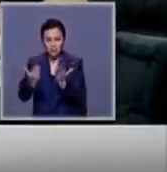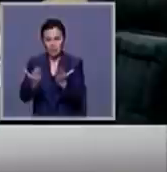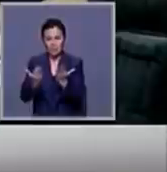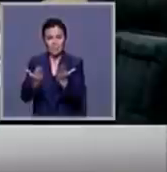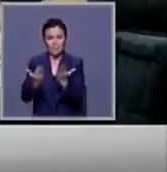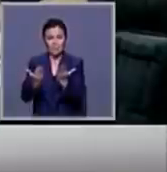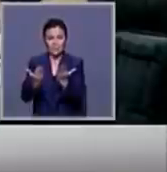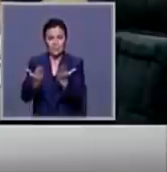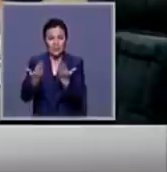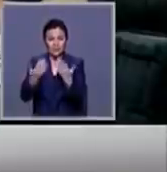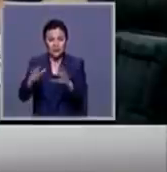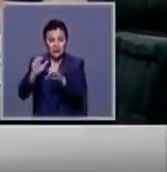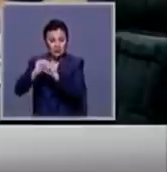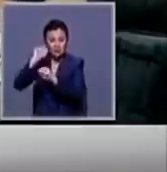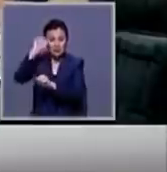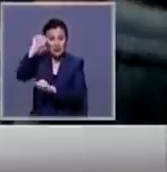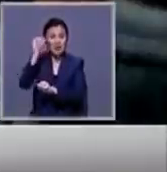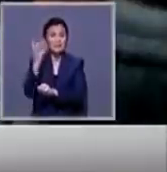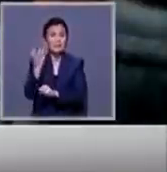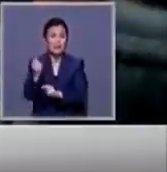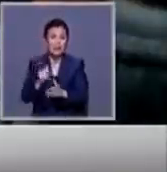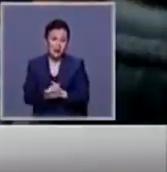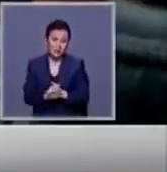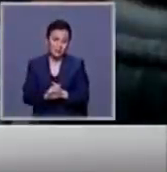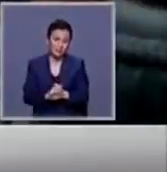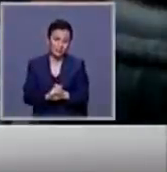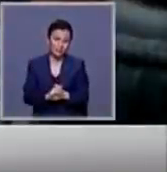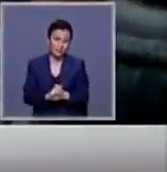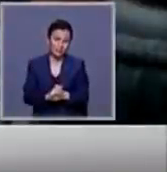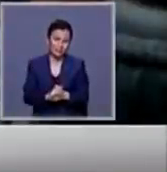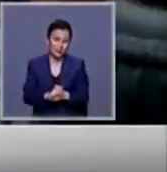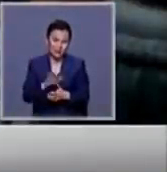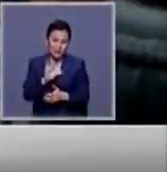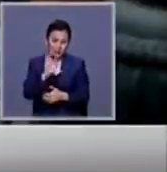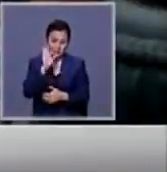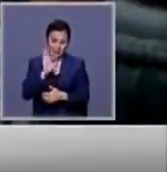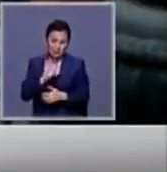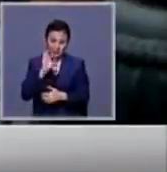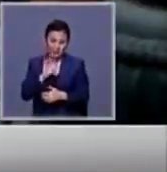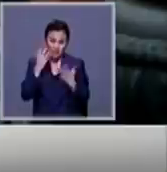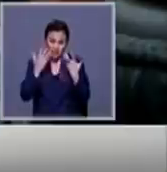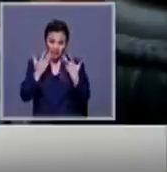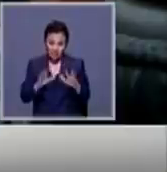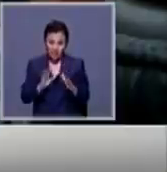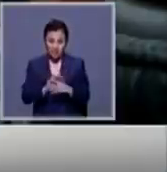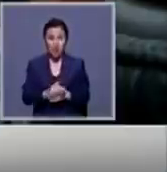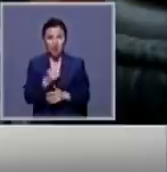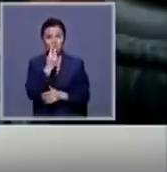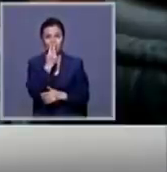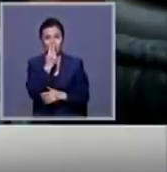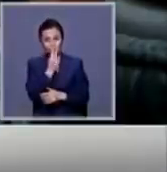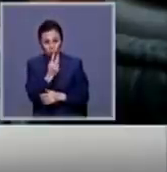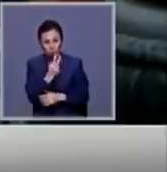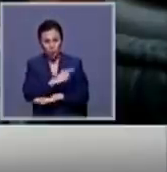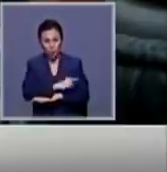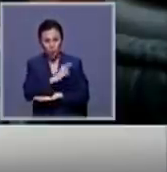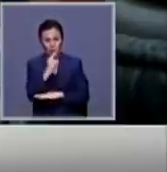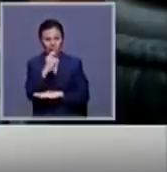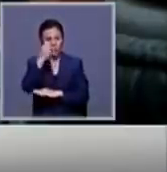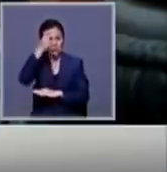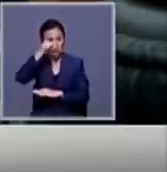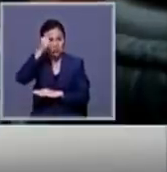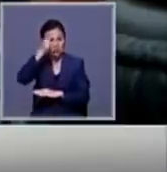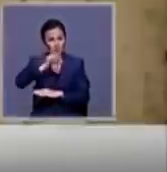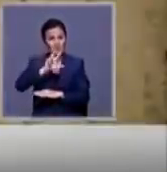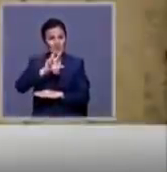ไหร่ประกาศเมื่อไหร่การที่คสช.จะเลือกทั้งหมดแล้วให้ได้เสร็จหมดเนี่ยก็ต้องแล้วเสร็จภายใน3วัน